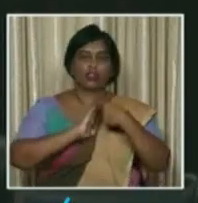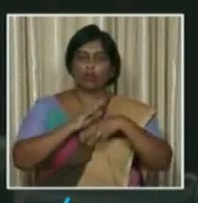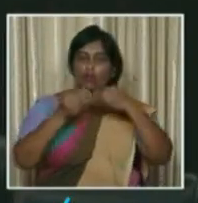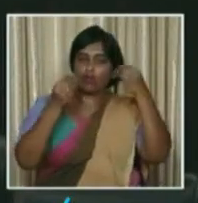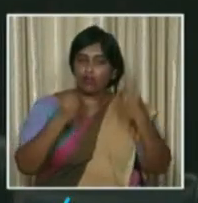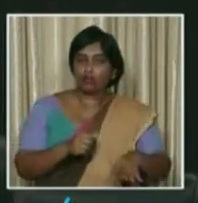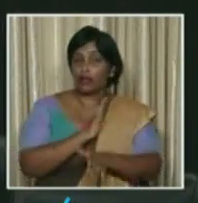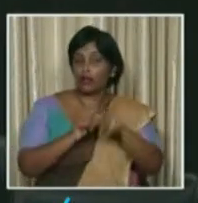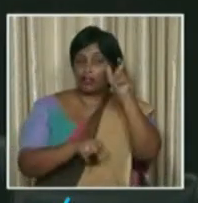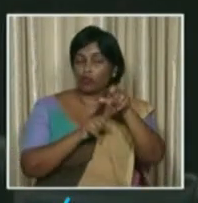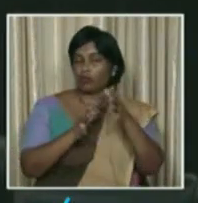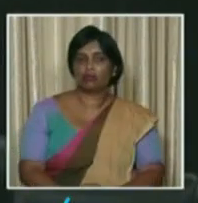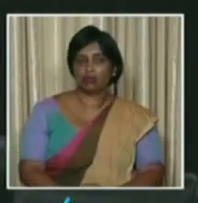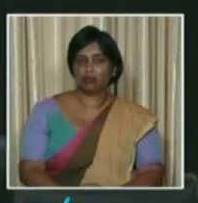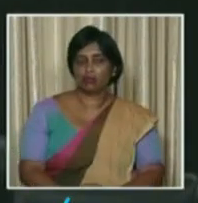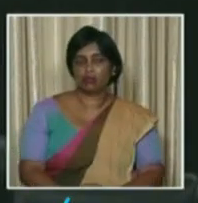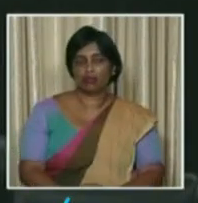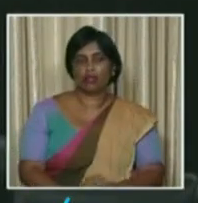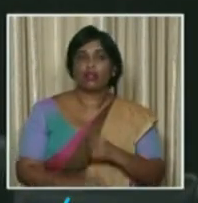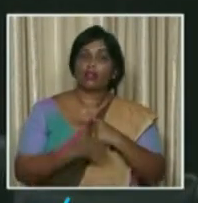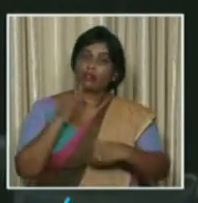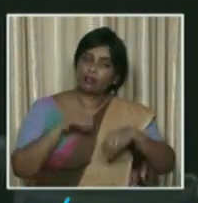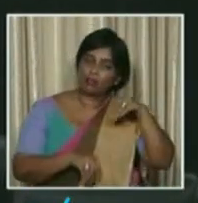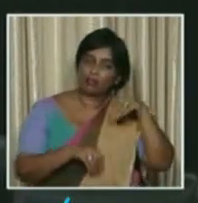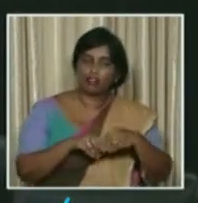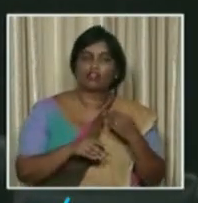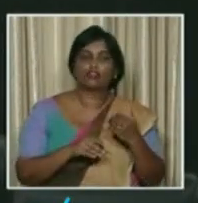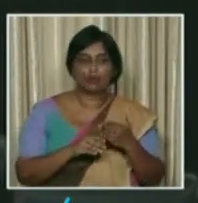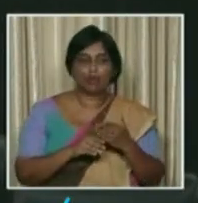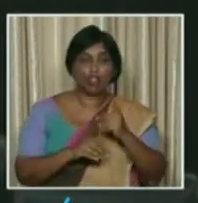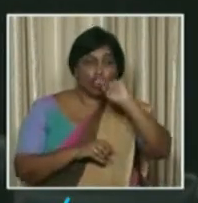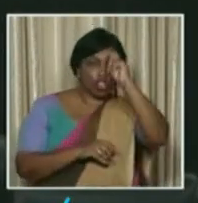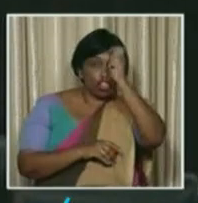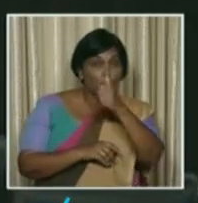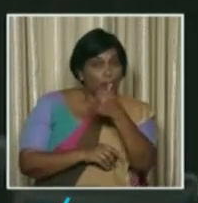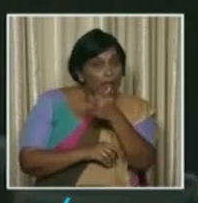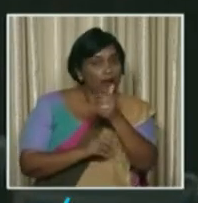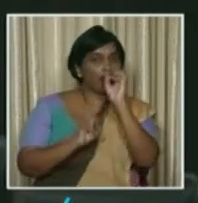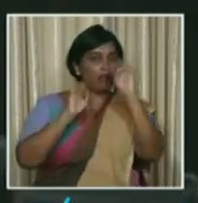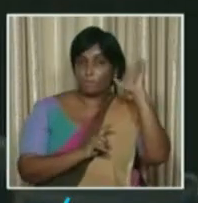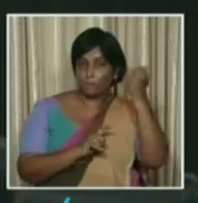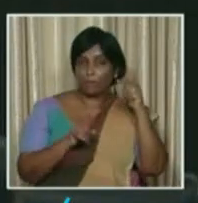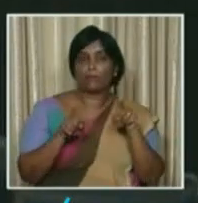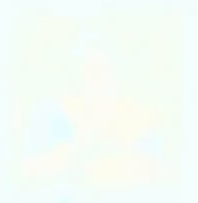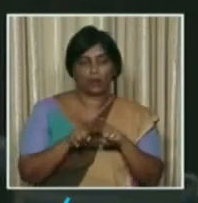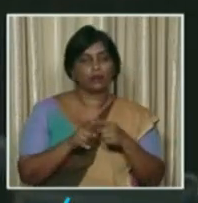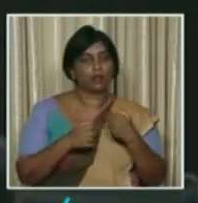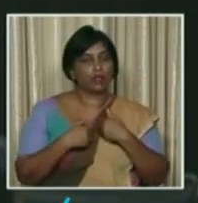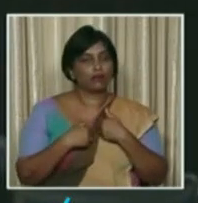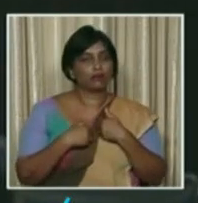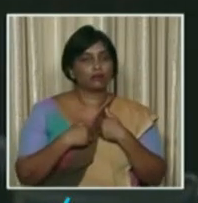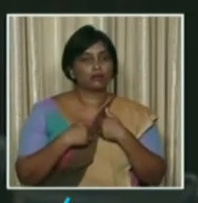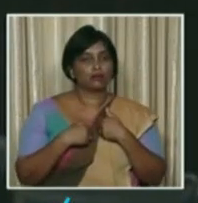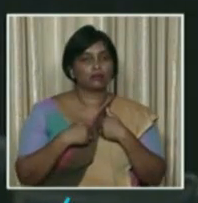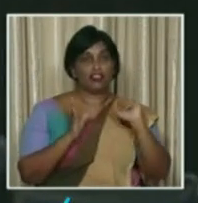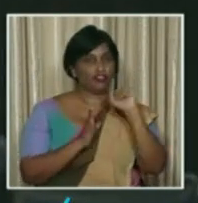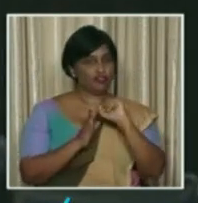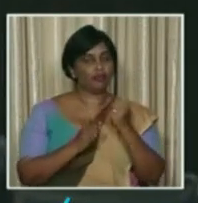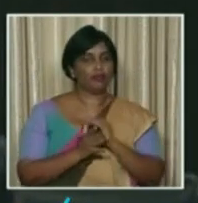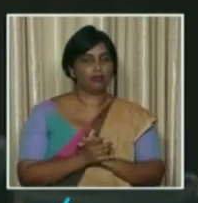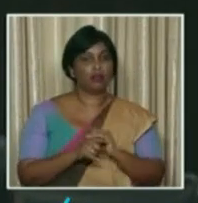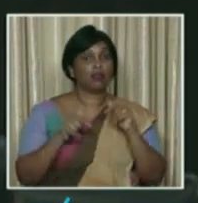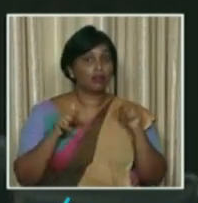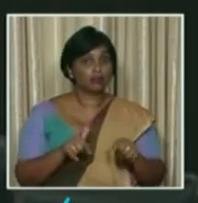වෙන්න වැරදිකාරයෝ ගොඩයි ඒ අතර දේශපාලඥයෝ ඉන්නවා ඒක තොප්පිය හරියන අය දාගන්න අනිත් අය දාගන්න එපා අපි හිටියේ පැරඩයිස් ඔෆ් ඒෂියා